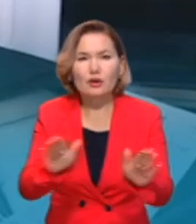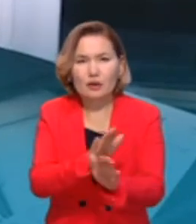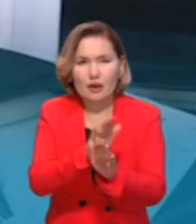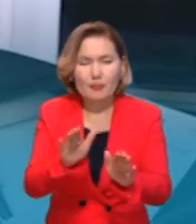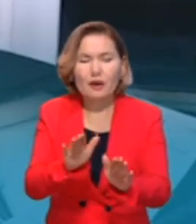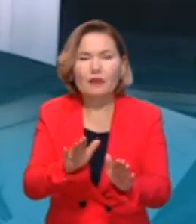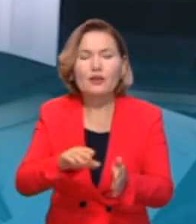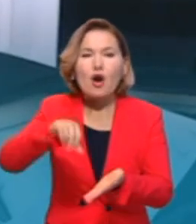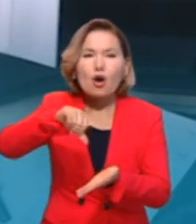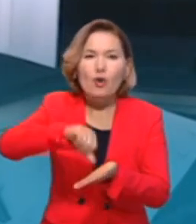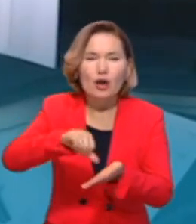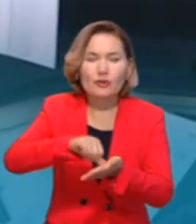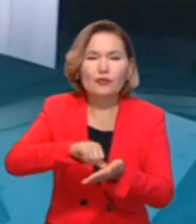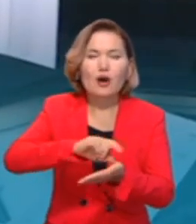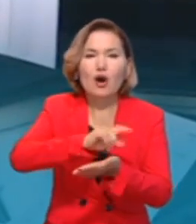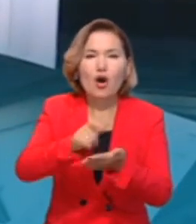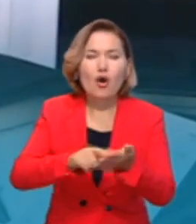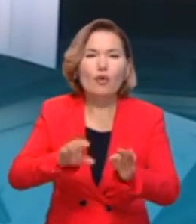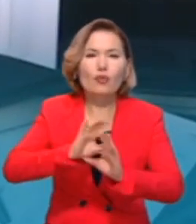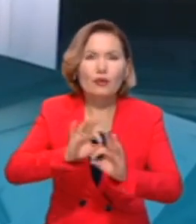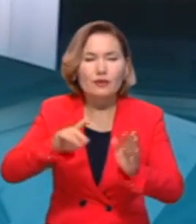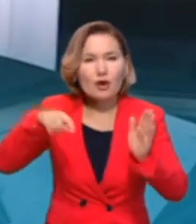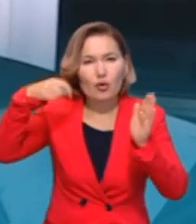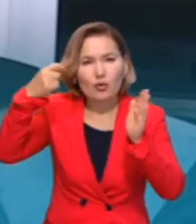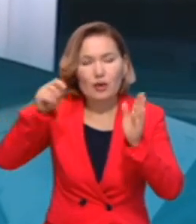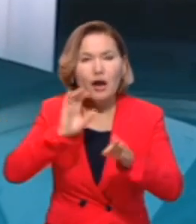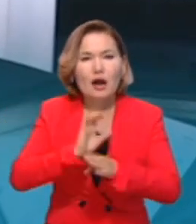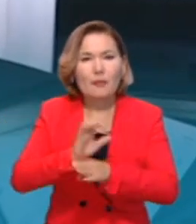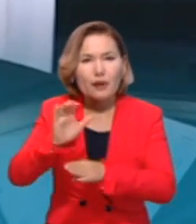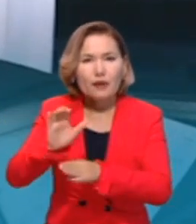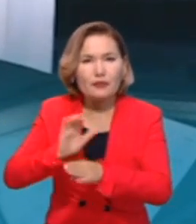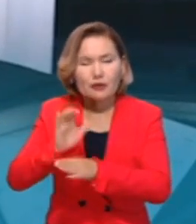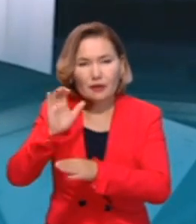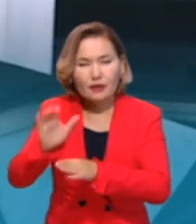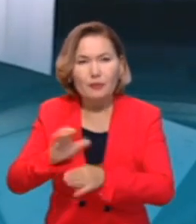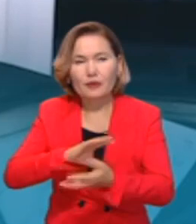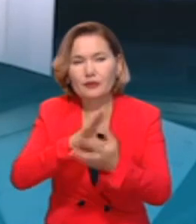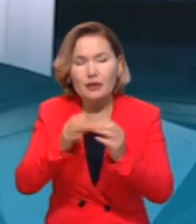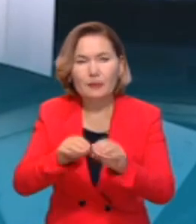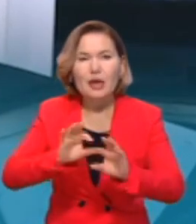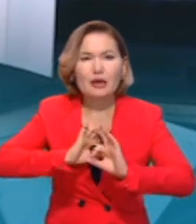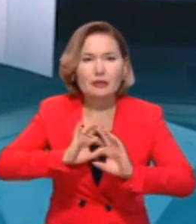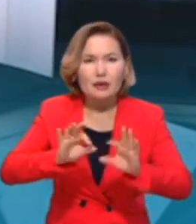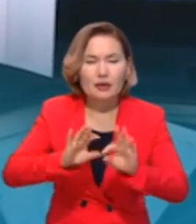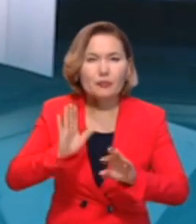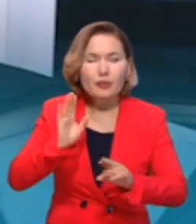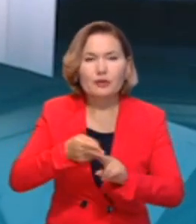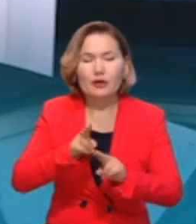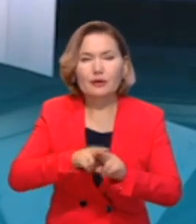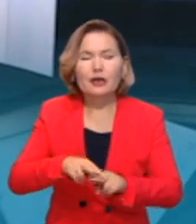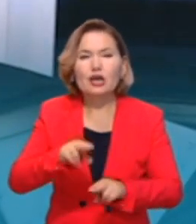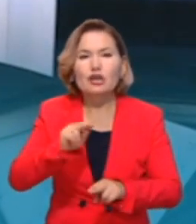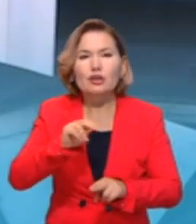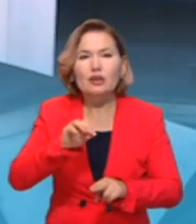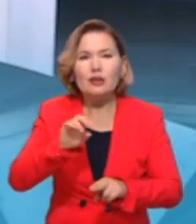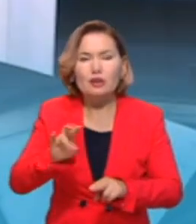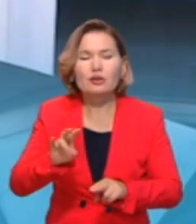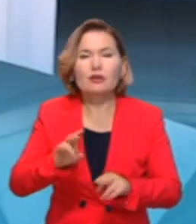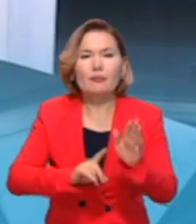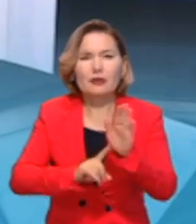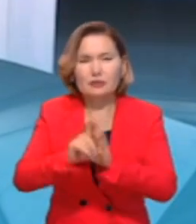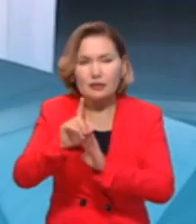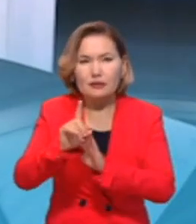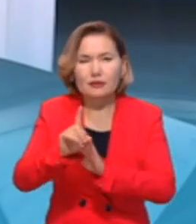жаттап немесе оқып, дәл осылай бейнетаспаға түсіріп, желіге салып тарататын болсаңыздар, челленджіміздің басталғанын деп